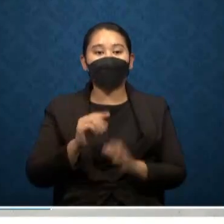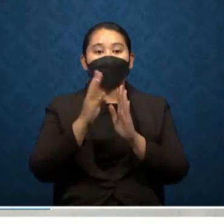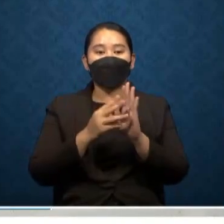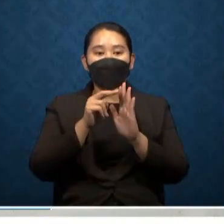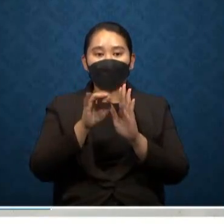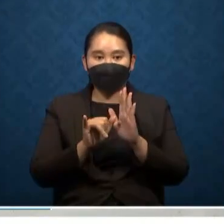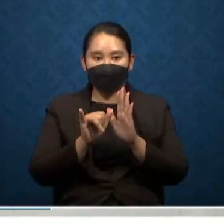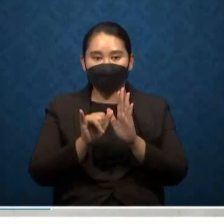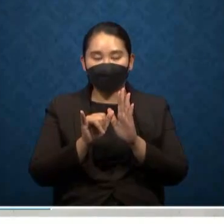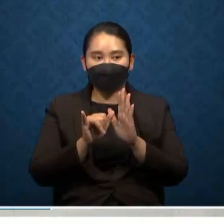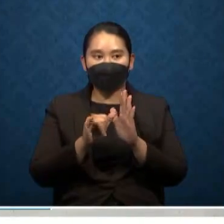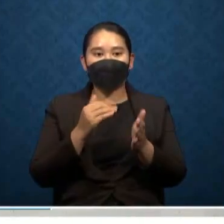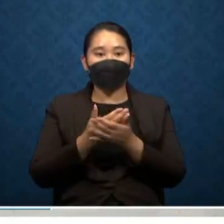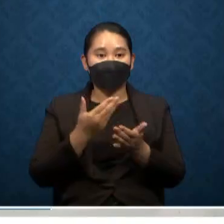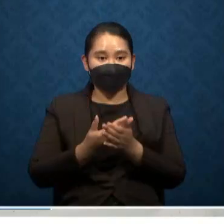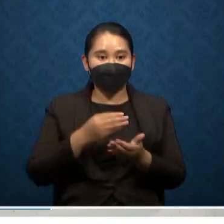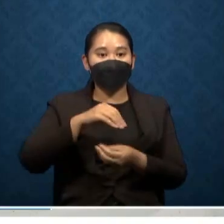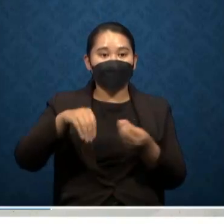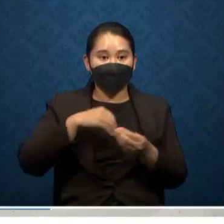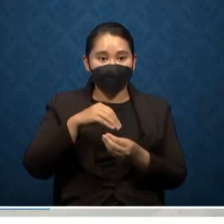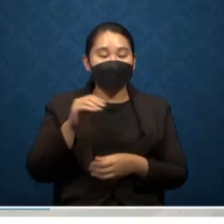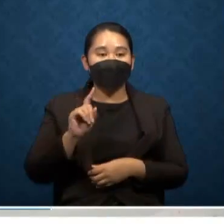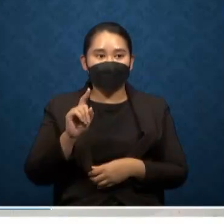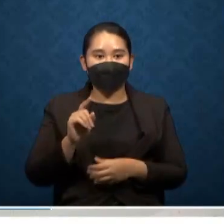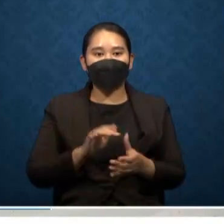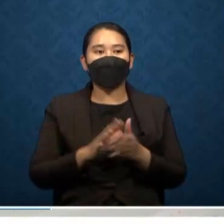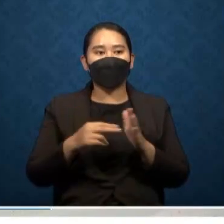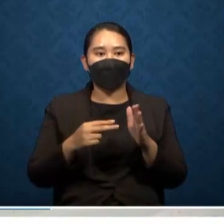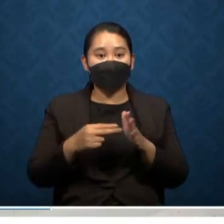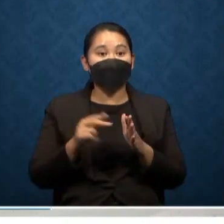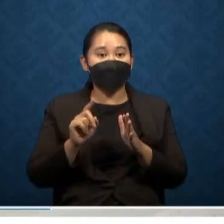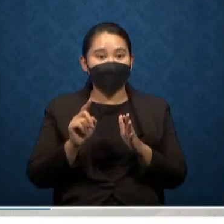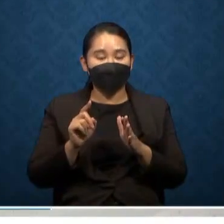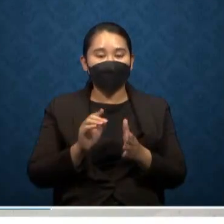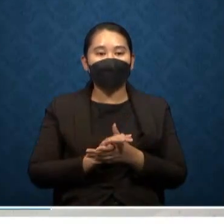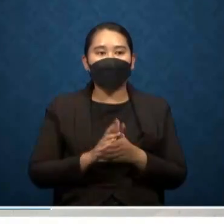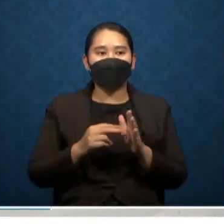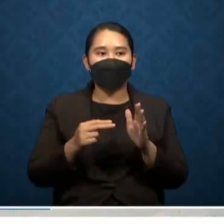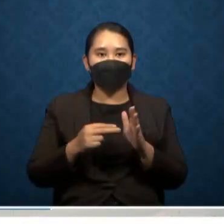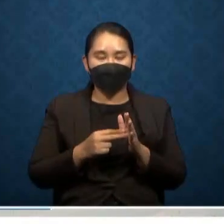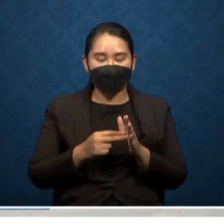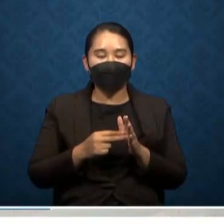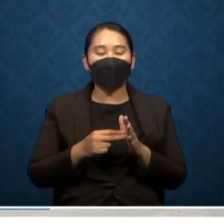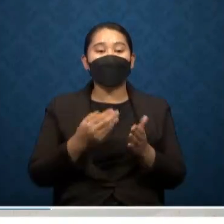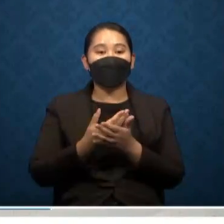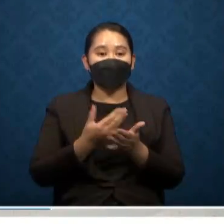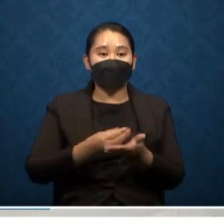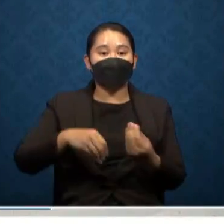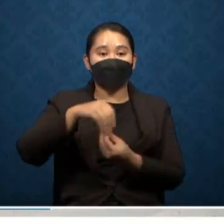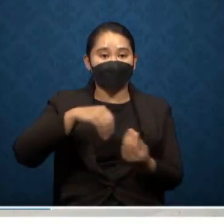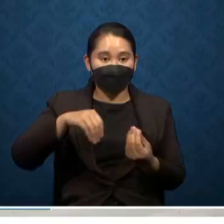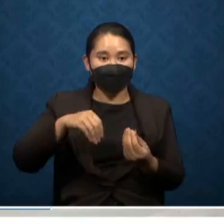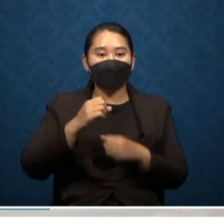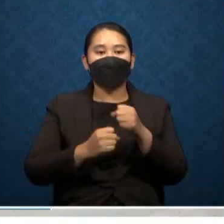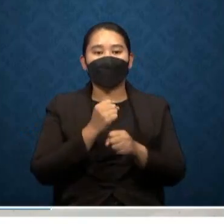ายการใช้จ่ายนั้นในลักษณะที่เป็นการขยายตัวนะครับไม่ได้เป็นการหดตัวในปี